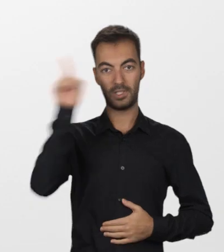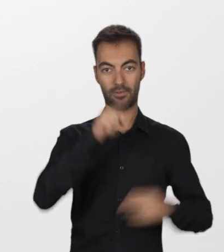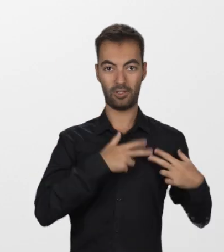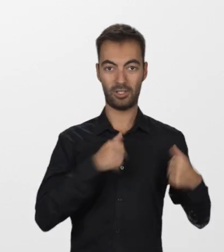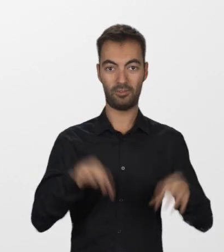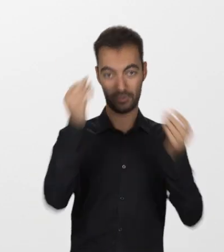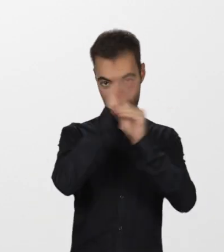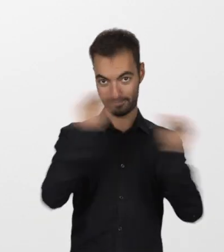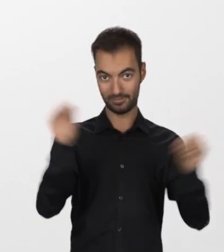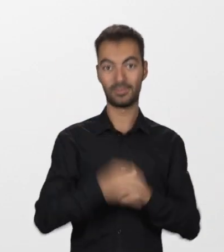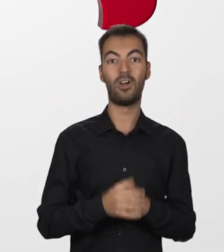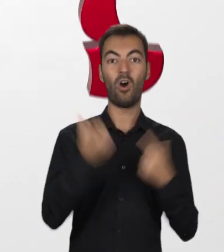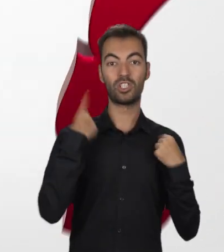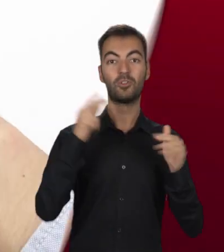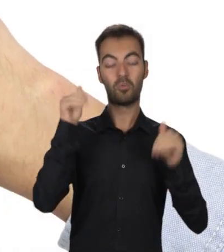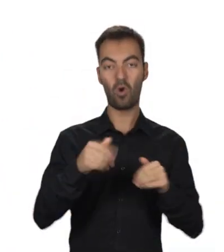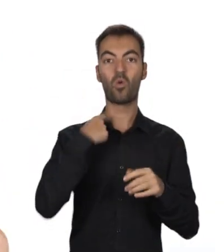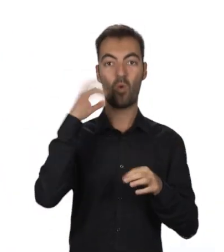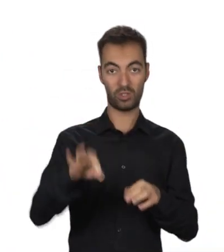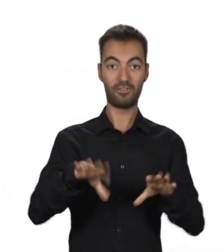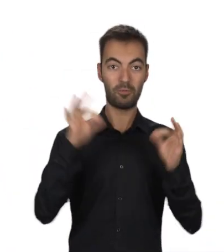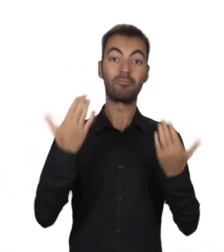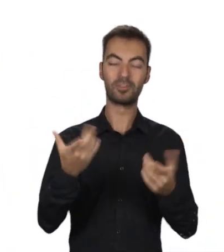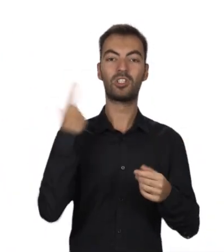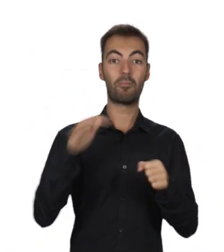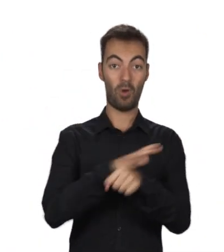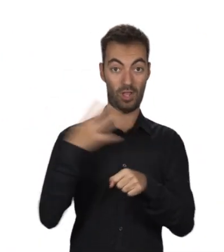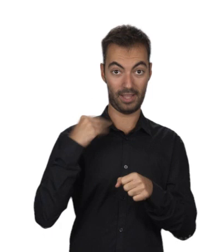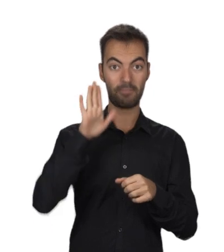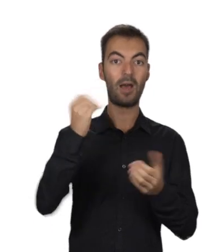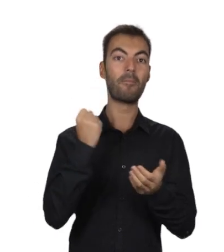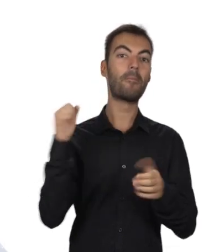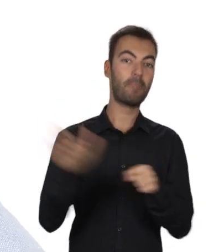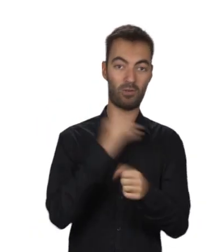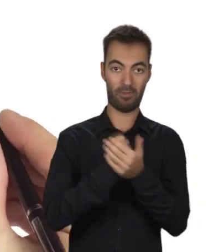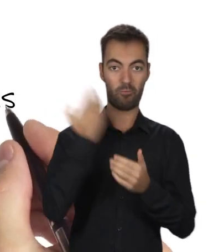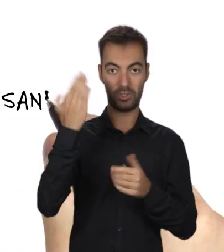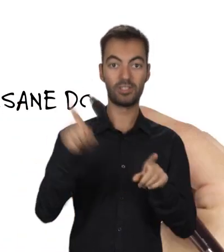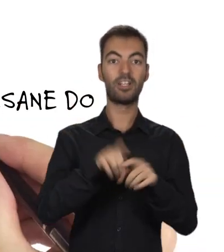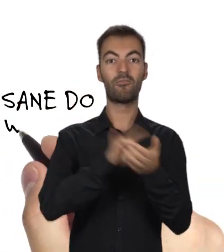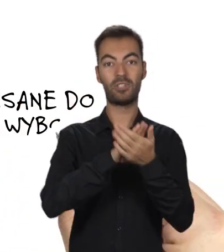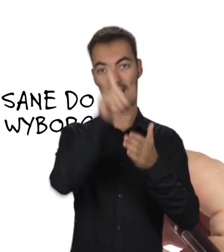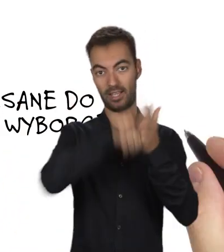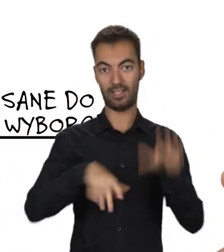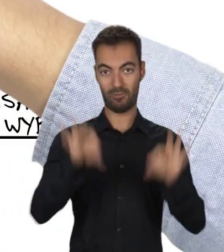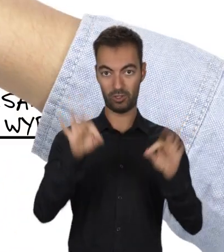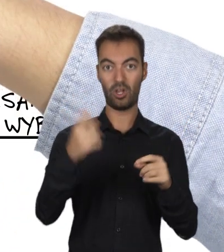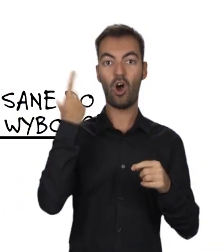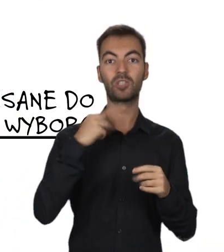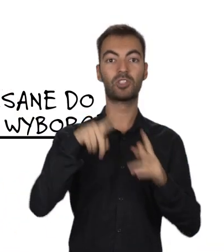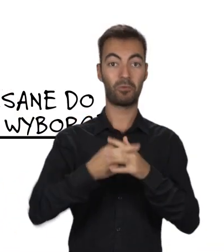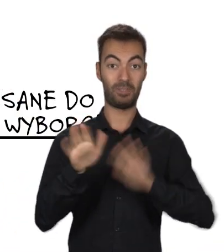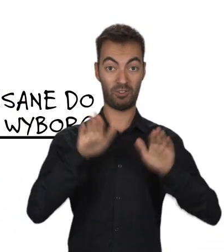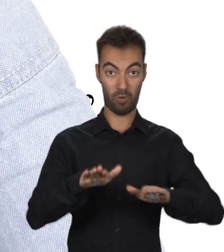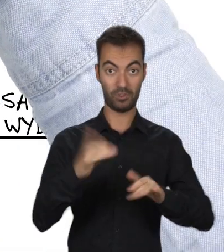Komunikat Państwowej Komisji Wyborczej. Uprawnione do udziału w wyborach są osoby pełnoletnie mające pełnię praw publicznych i wpisane do spisu wyborców.